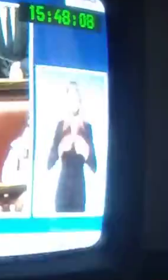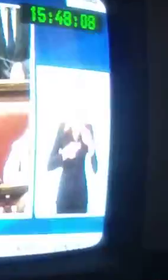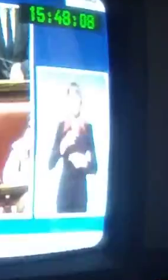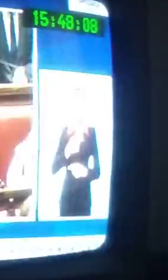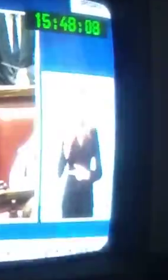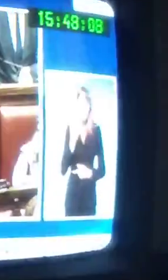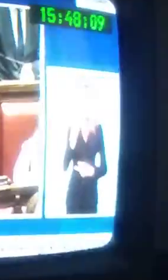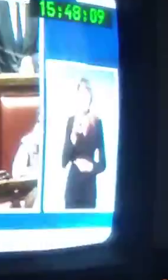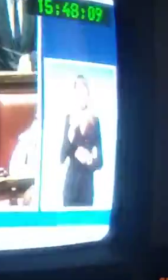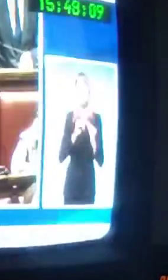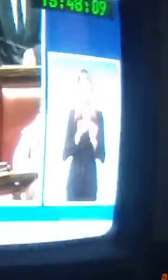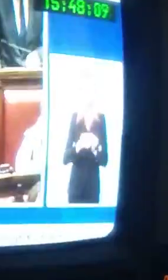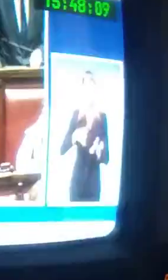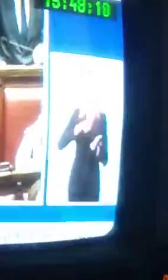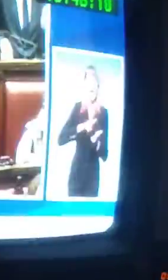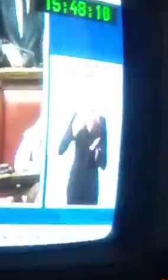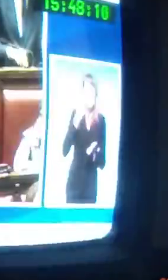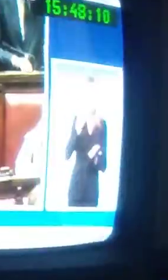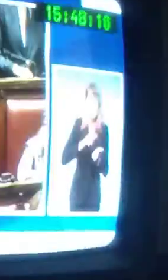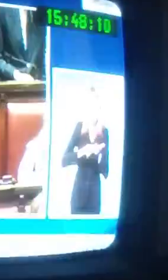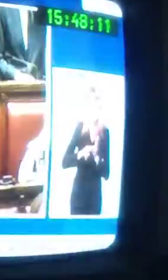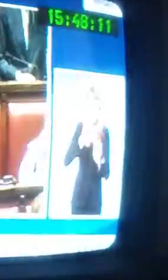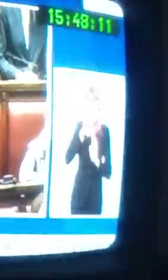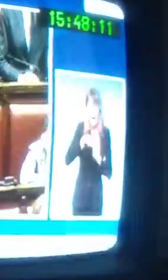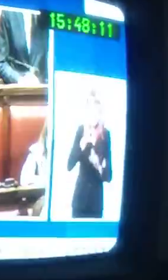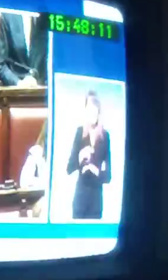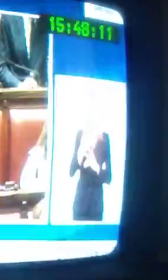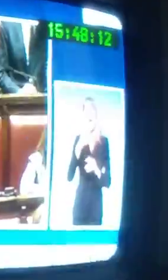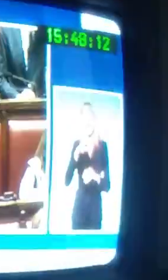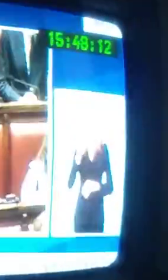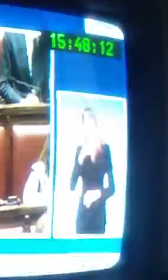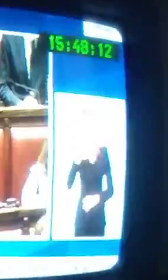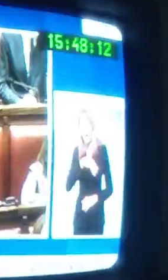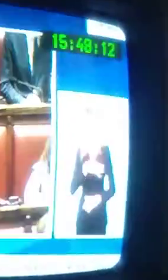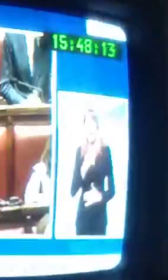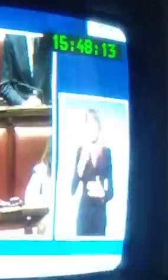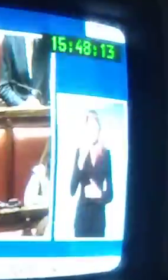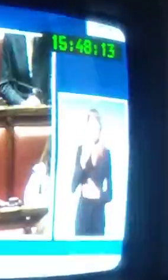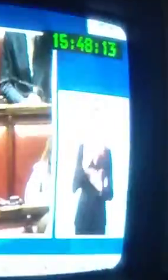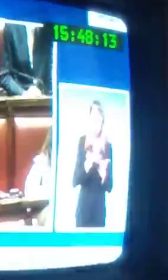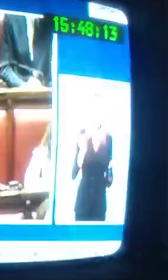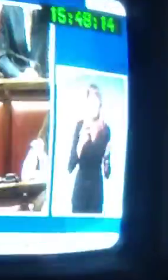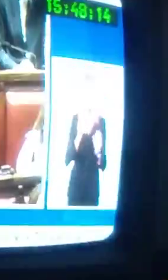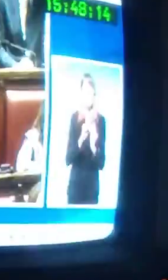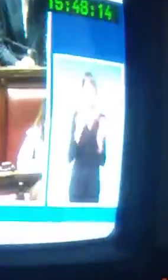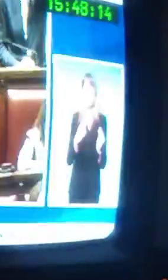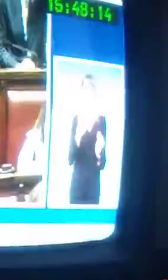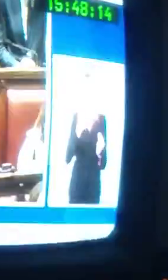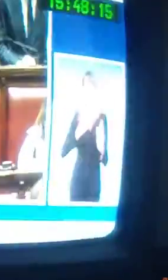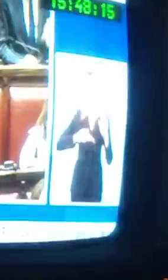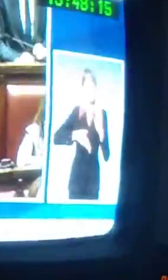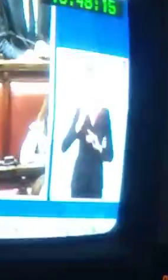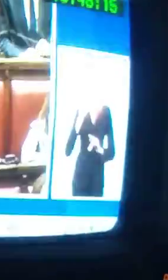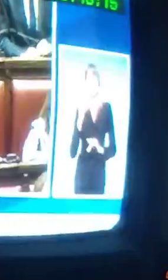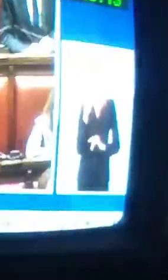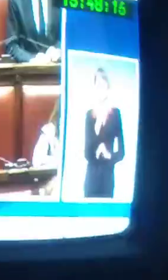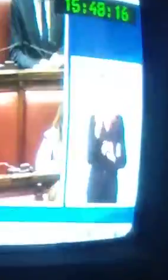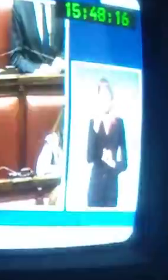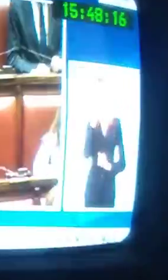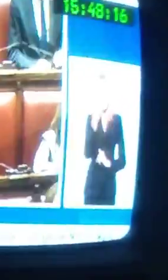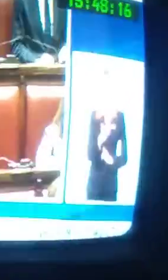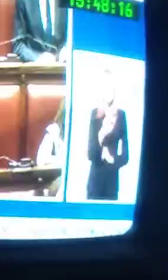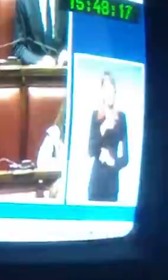previdenziale. Mandiamoli a casa, votiamo no al prossimo referendum per impedire la realizzazione del programma di Cioselli. E un paese che non permette ai suoi